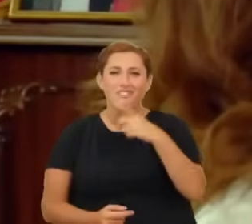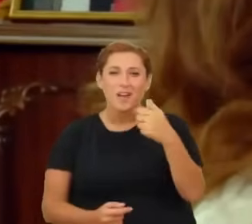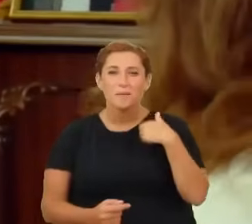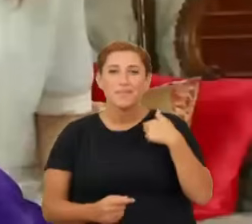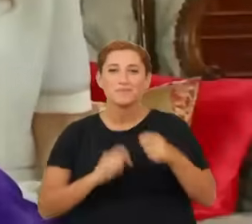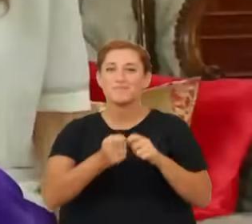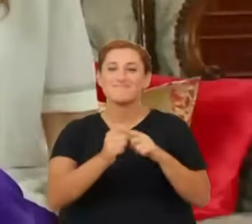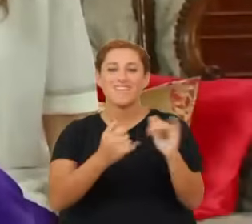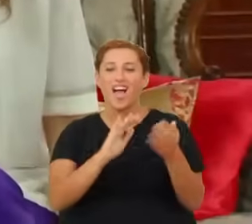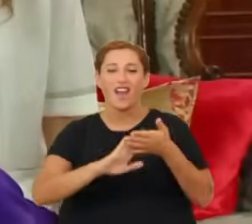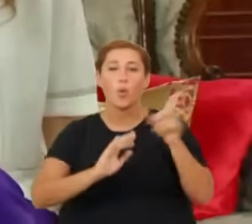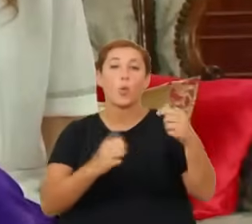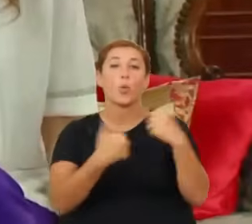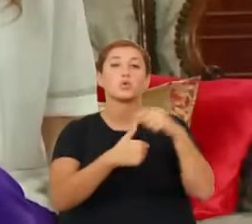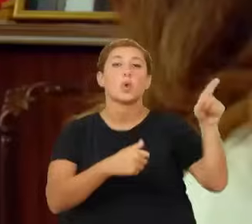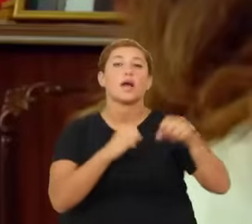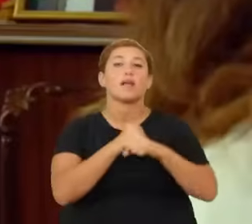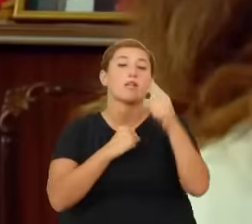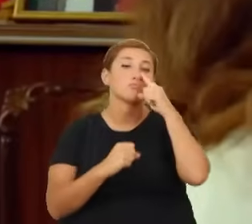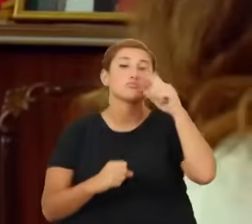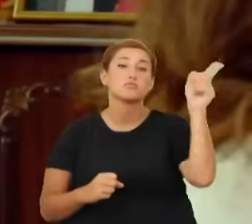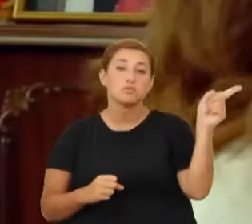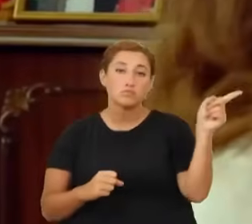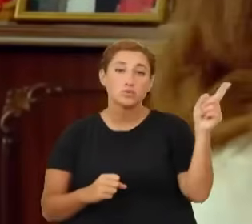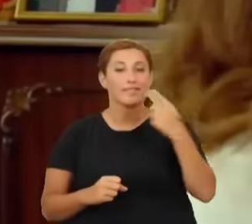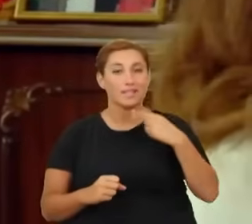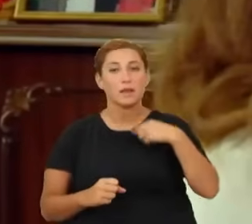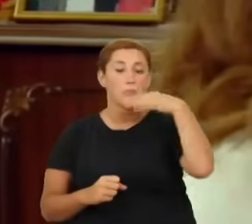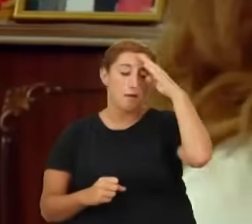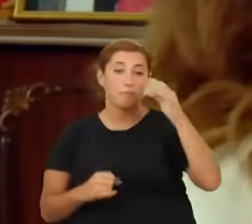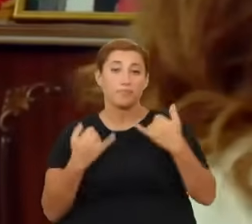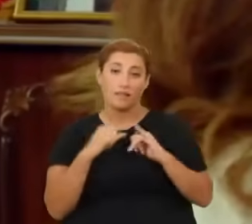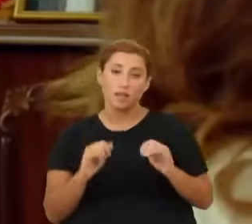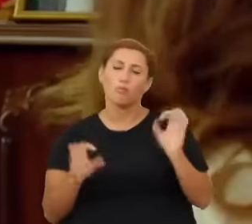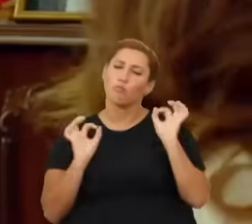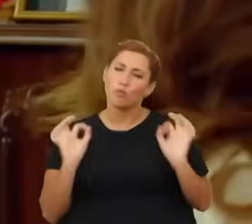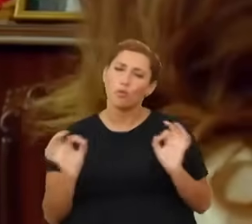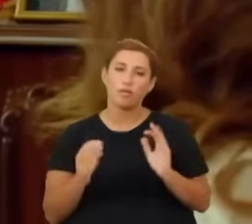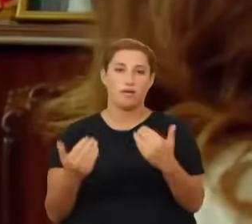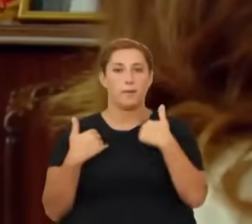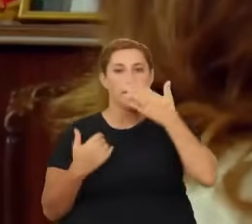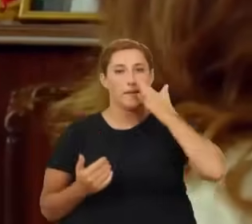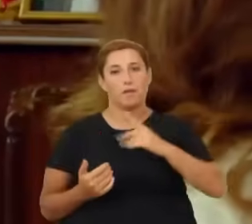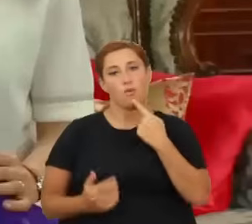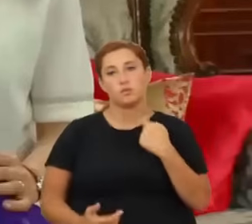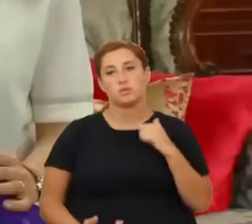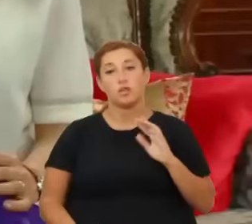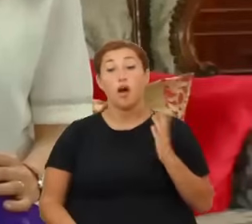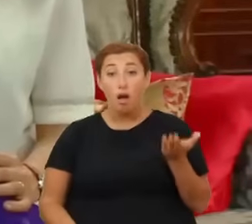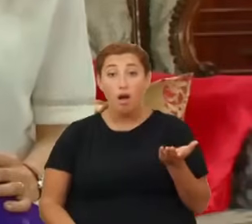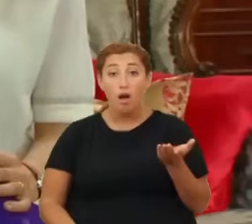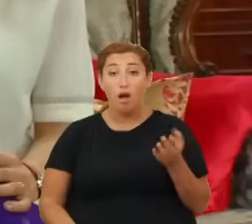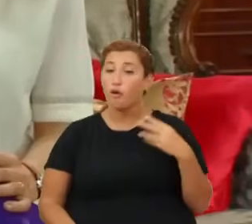benim Konken arkadaşım. Onun kocası orada genel müdürmüş. Dedi ki bayram tatilinde mutlaka bekliyoruz dedi.